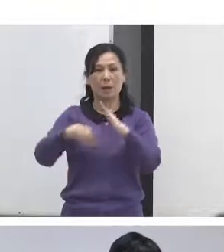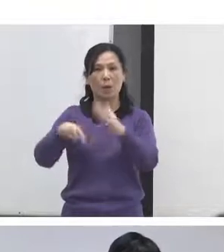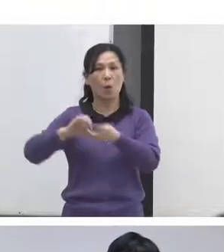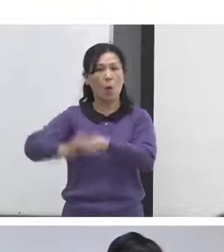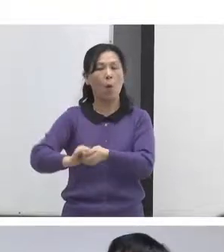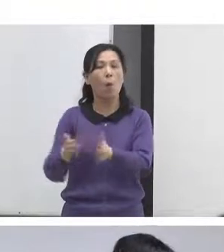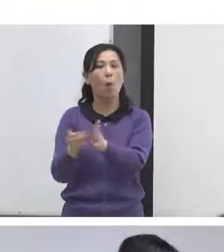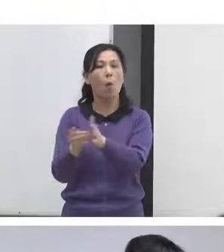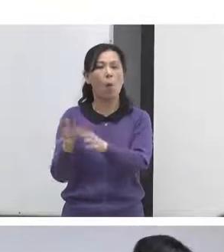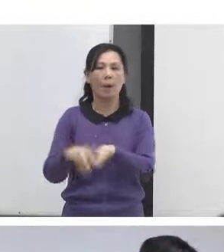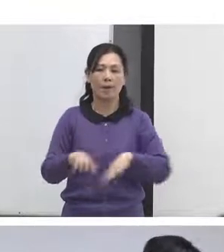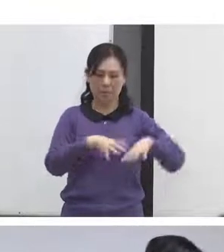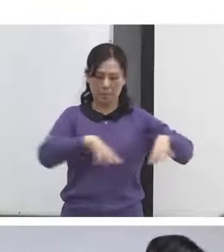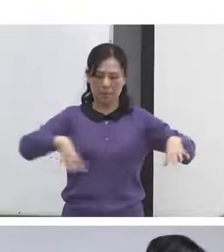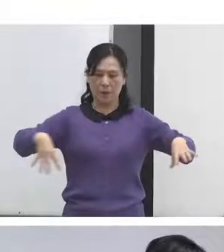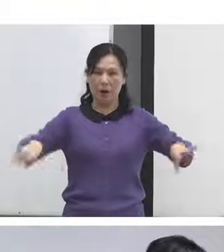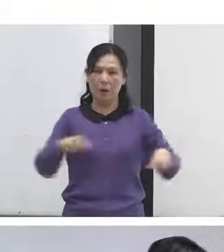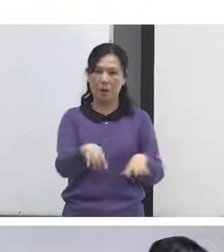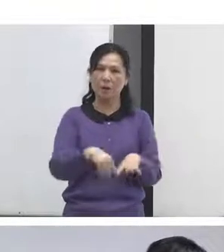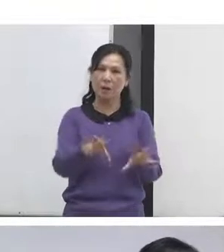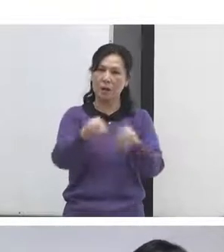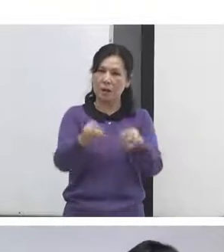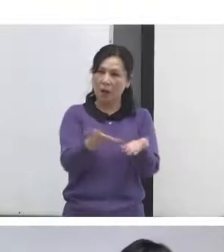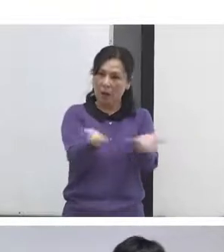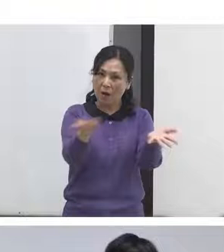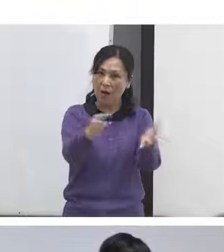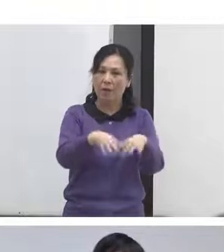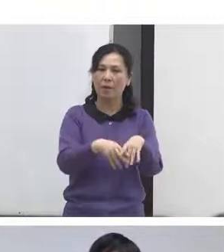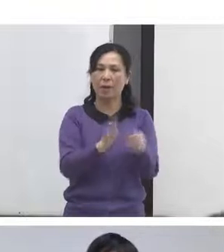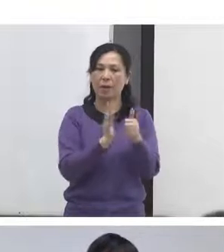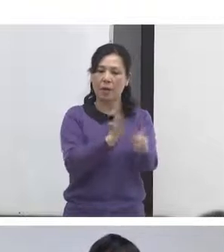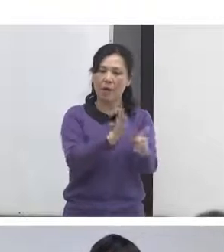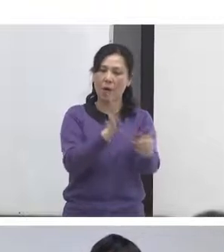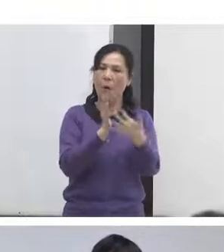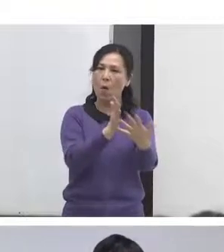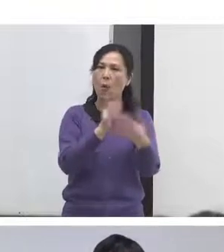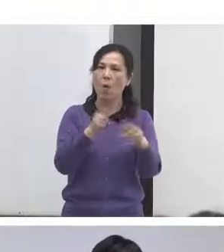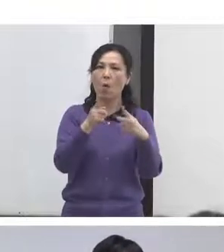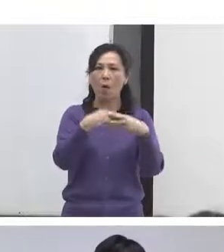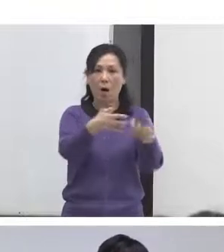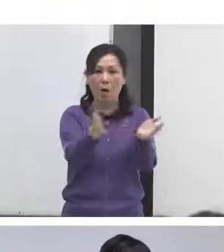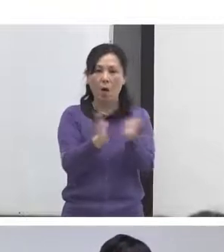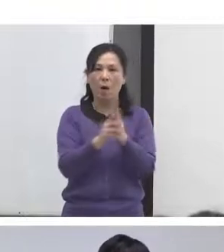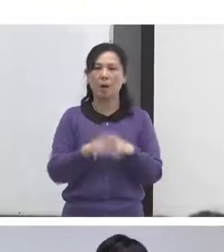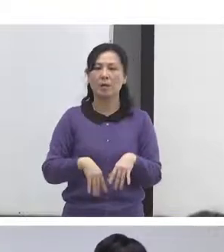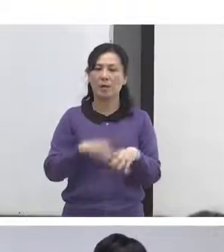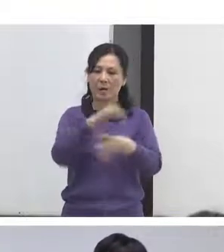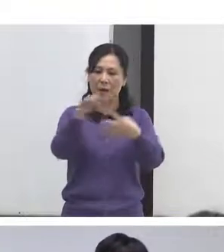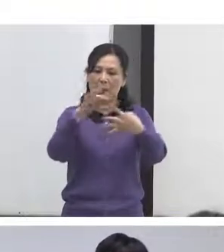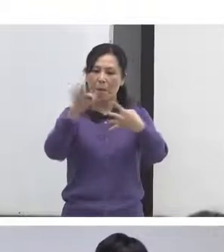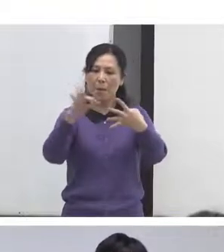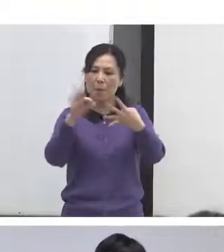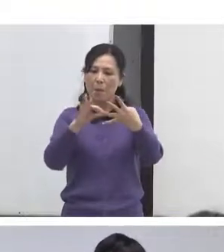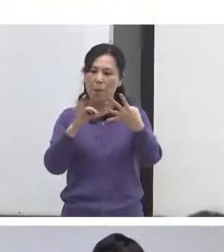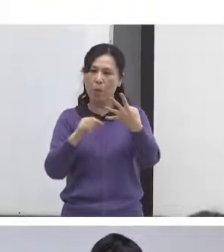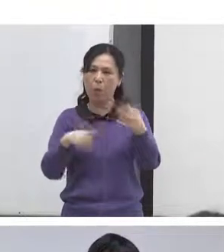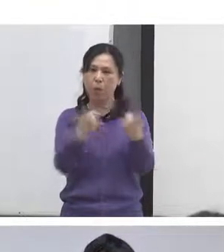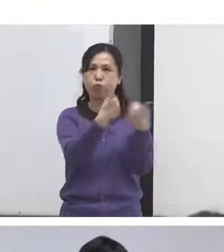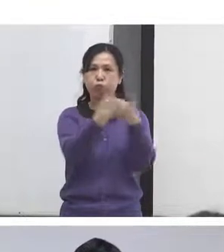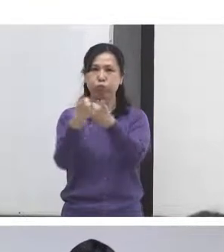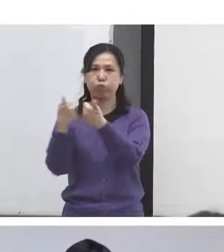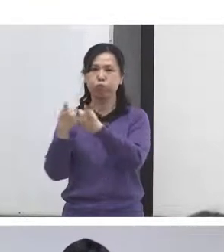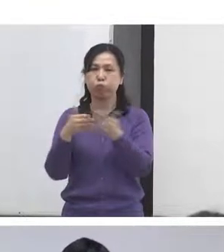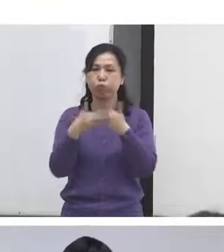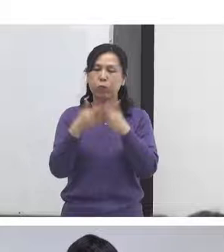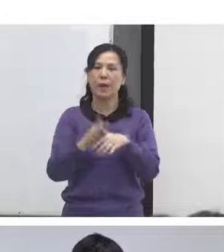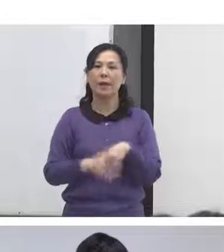部会都必须要成立这个开放资料咨询小组。然后在刚成立的时候是要求一季要开一次会，那其中民间委员至